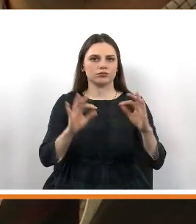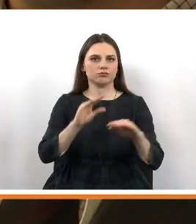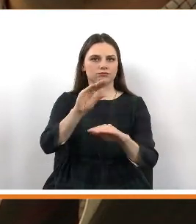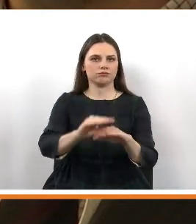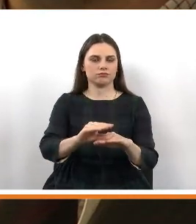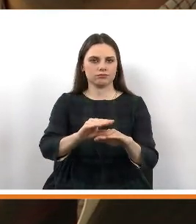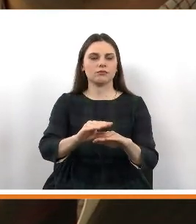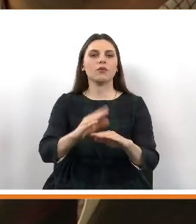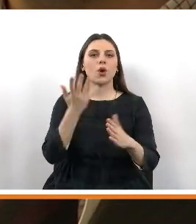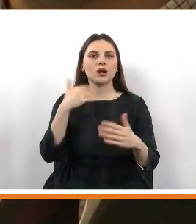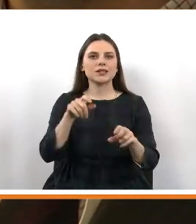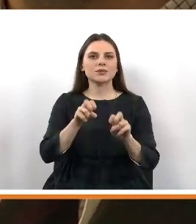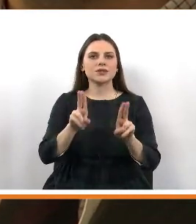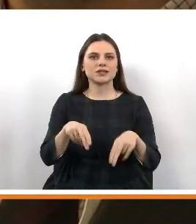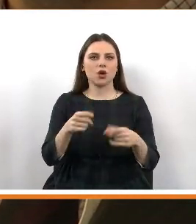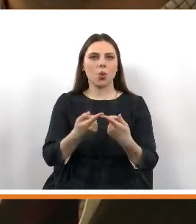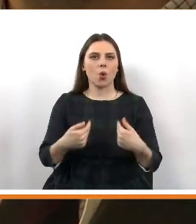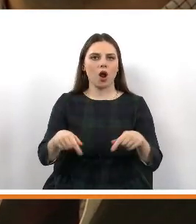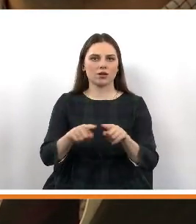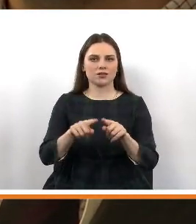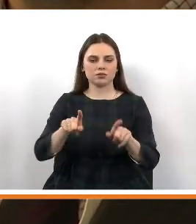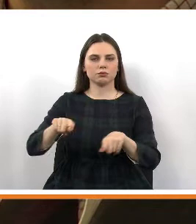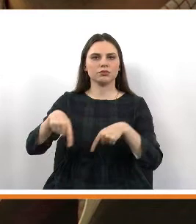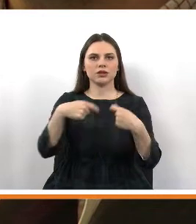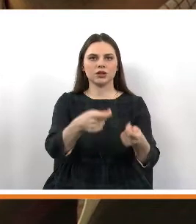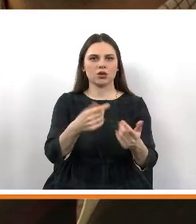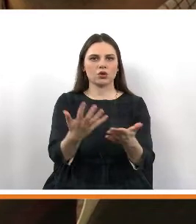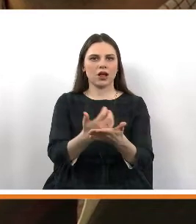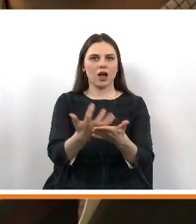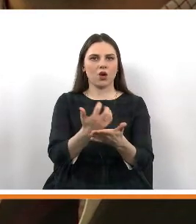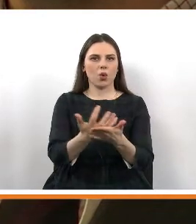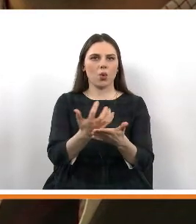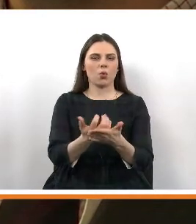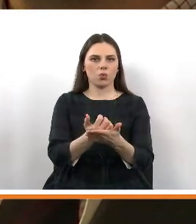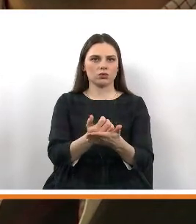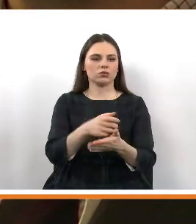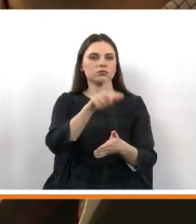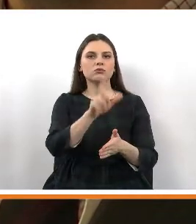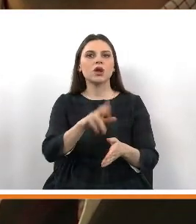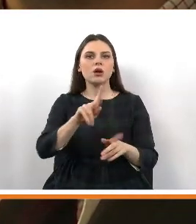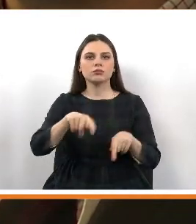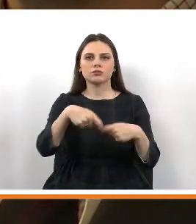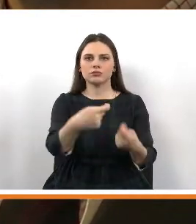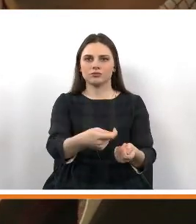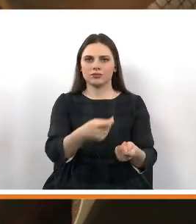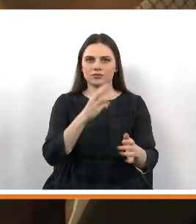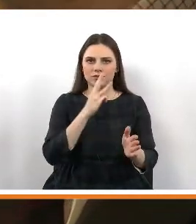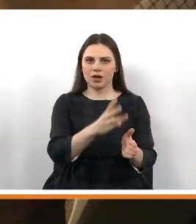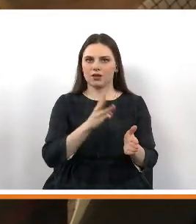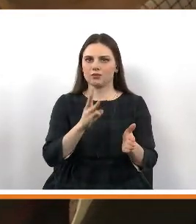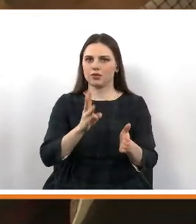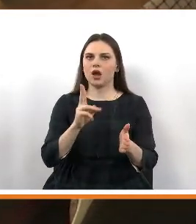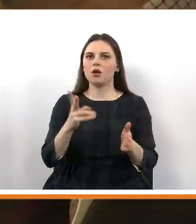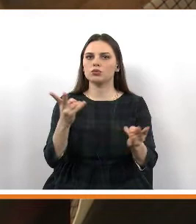нас специализированная организация, мы передаем доход, полученный благополучателю, уже благополучатель вполне